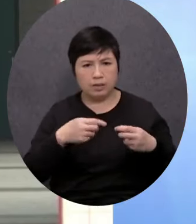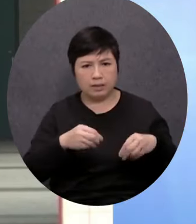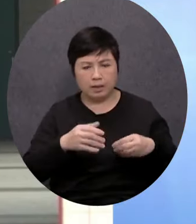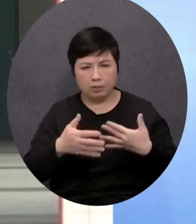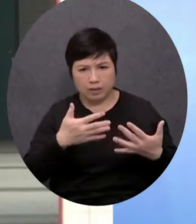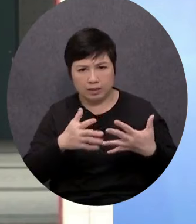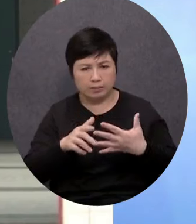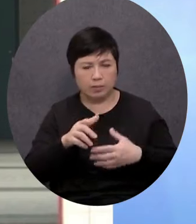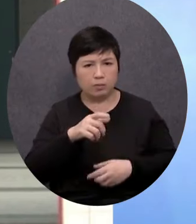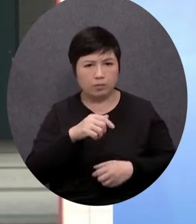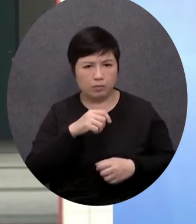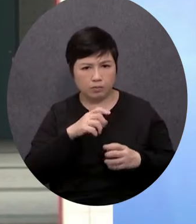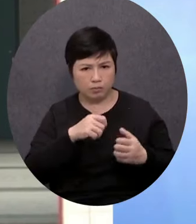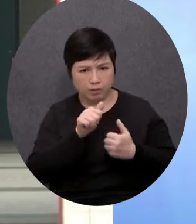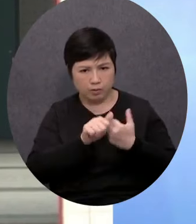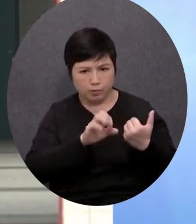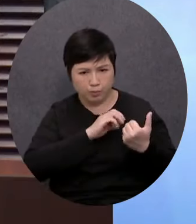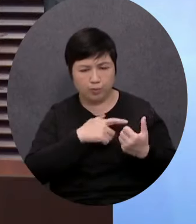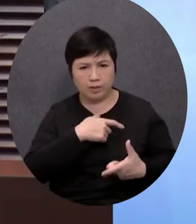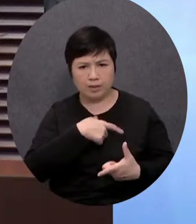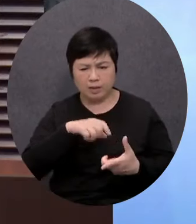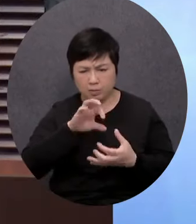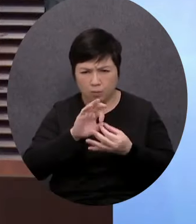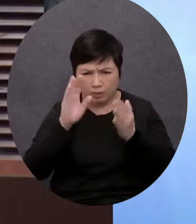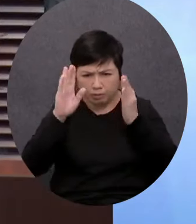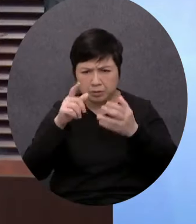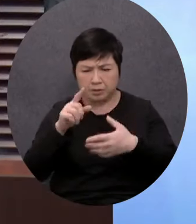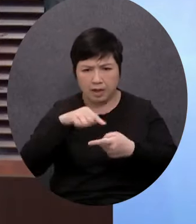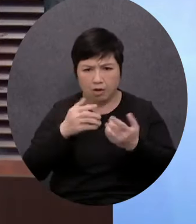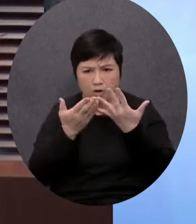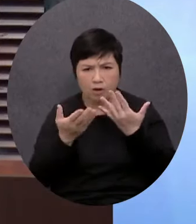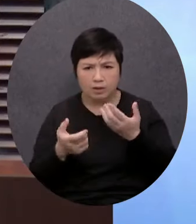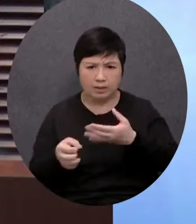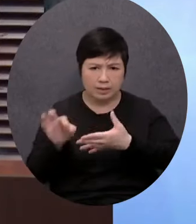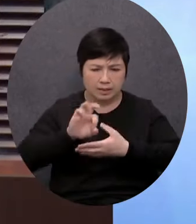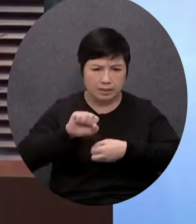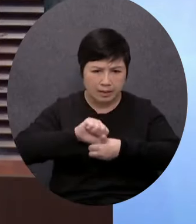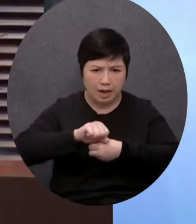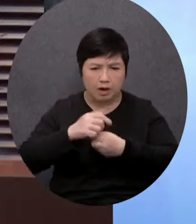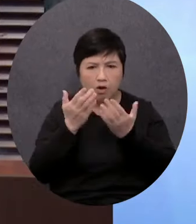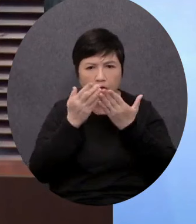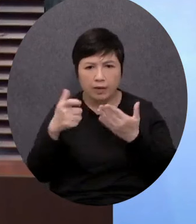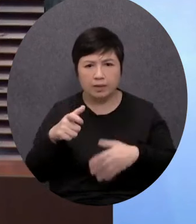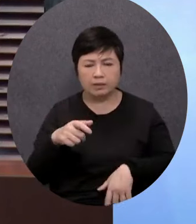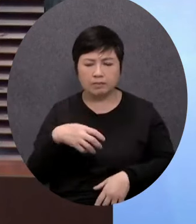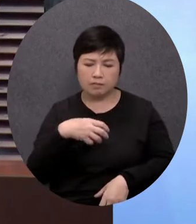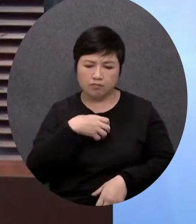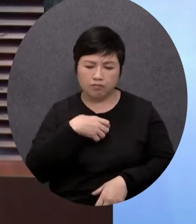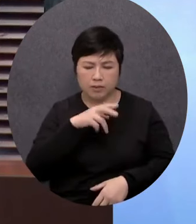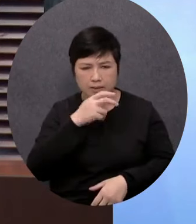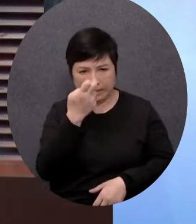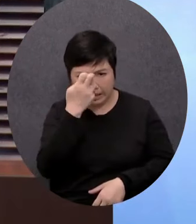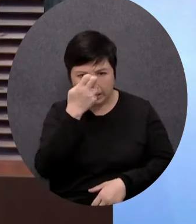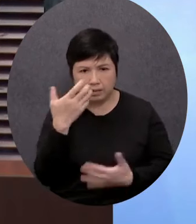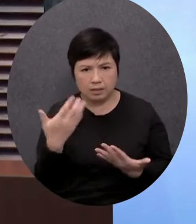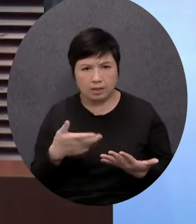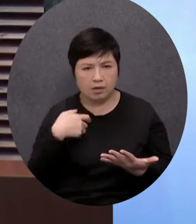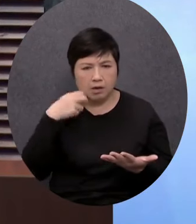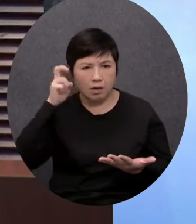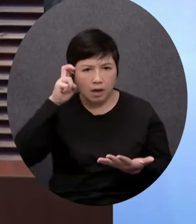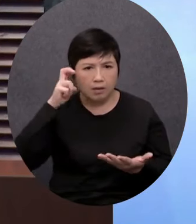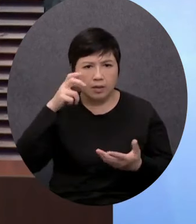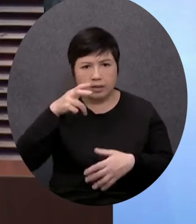政府会唔会增加大学学费。 我哋都覺得咧係即係亦都檢視翻咧而家即係考慮而家嗰個